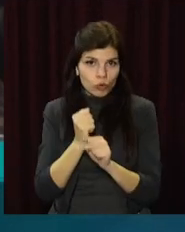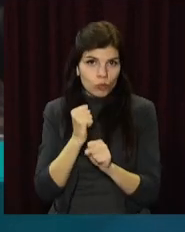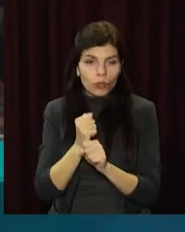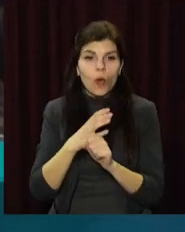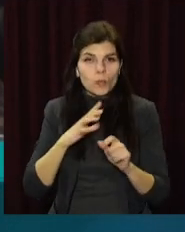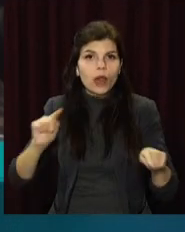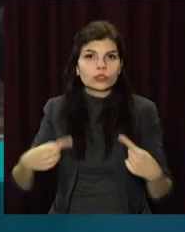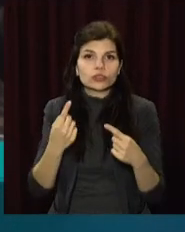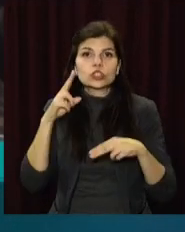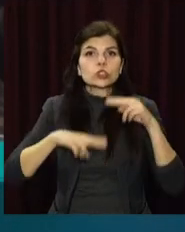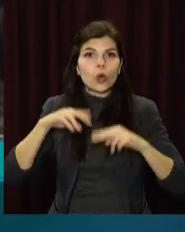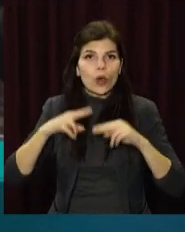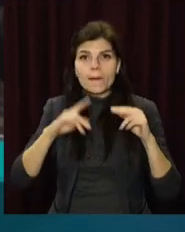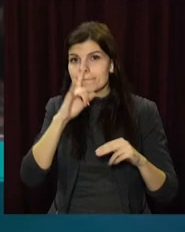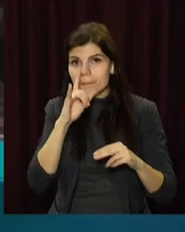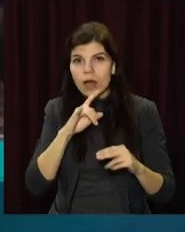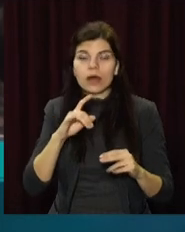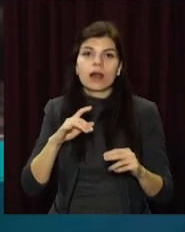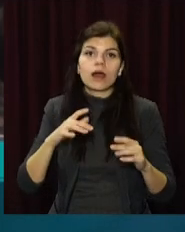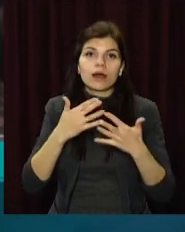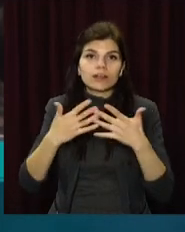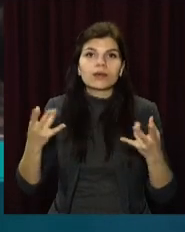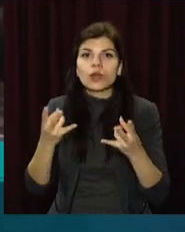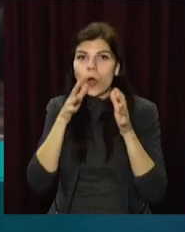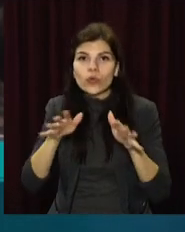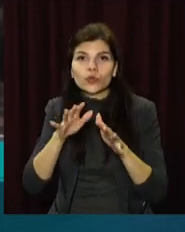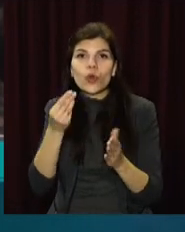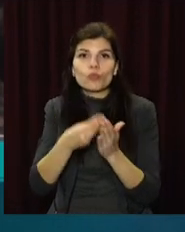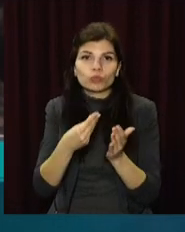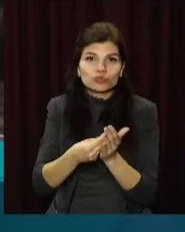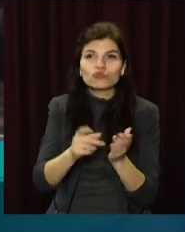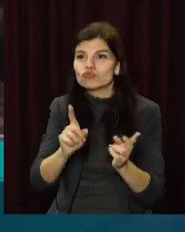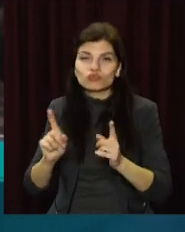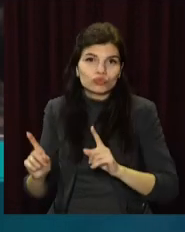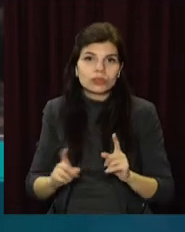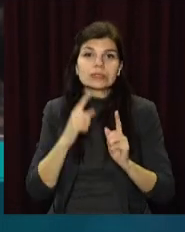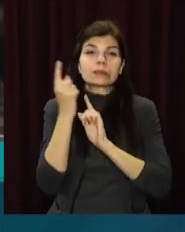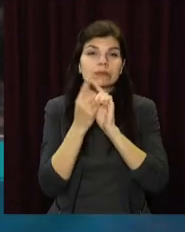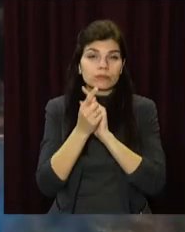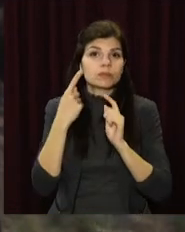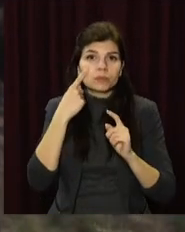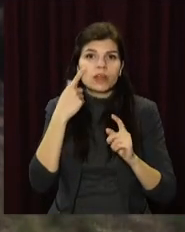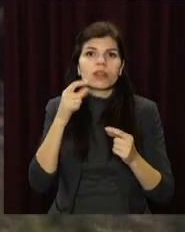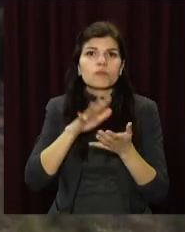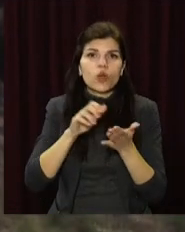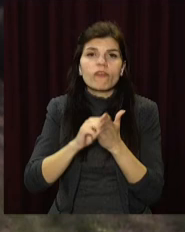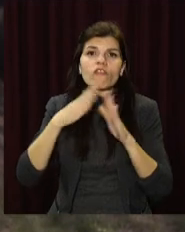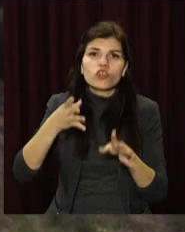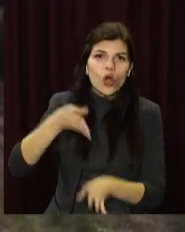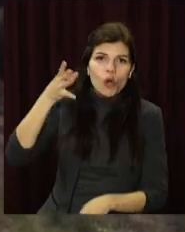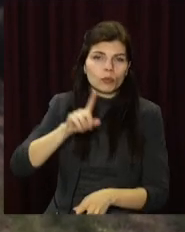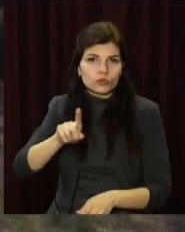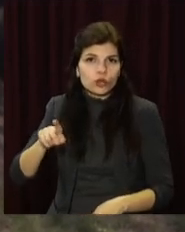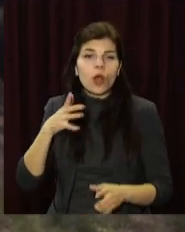Були організовані будівництво малих модульних котельних для отоплення бюджетної сфери. Були модернізовані сети в домах. Более